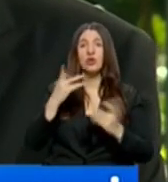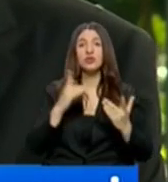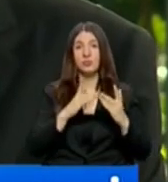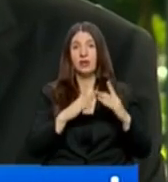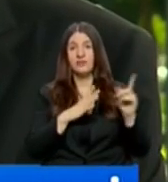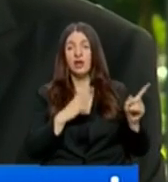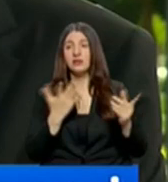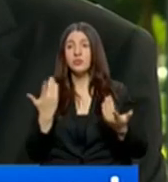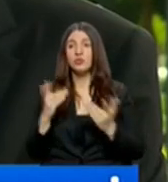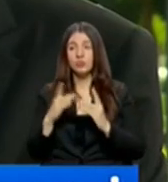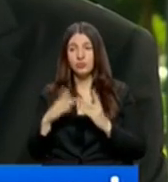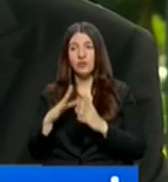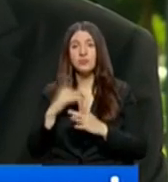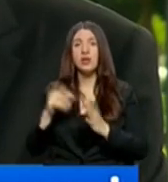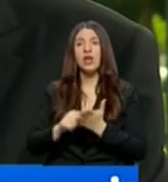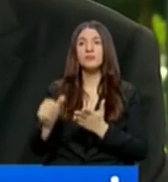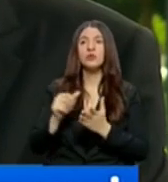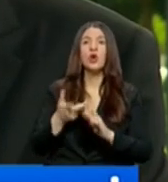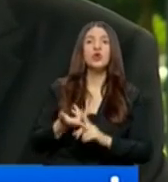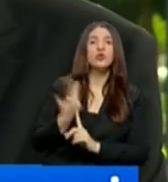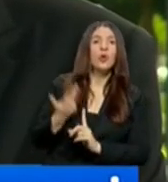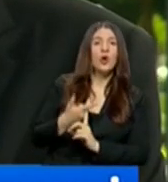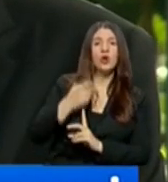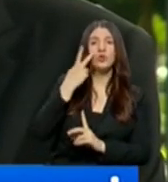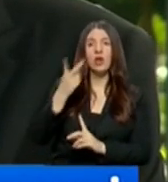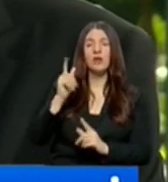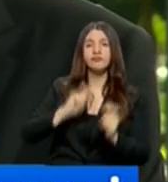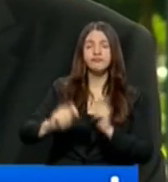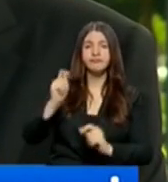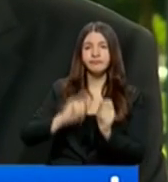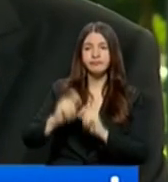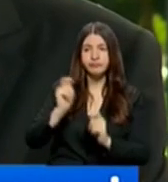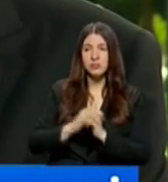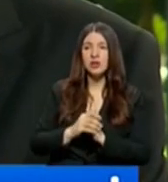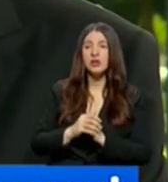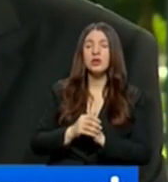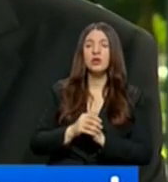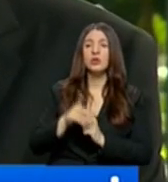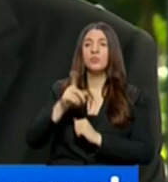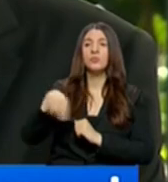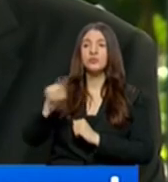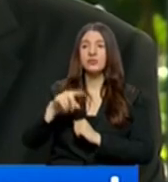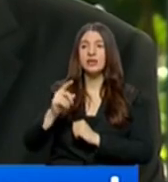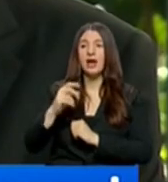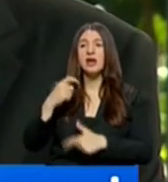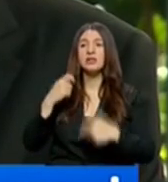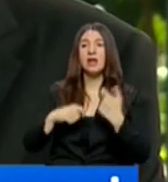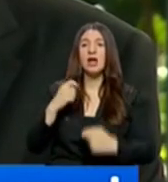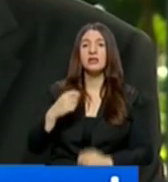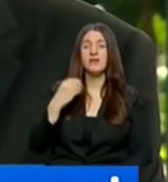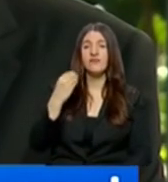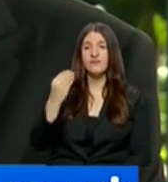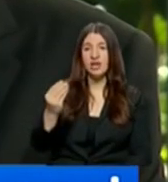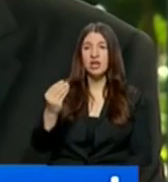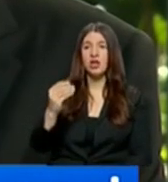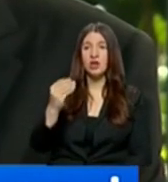var. Tabii köprüler de bunların tamamı soygun düzeni üzerine inşa edilmiştir. Bunlara garanti veriliyor,